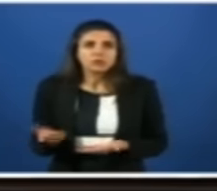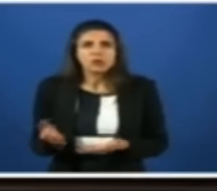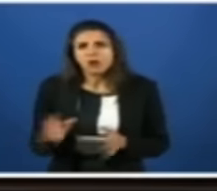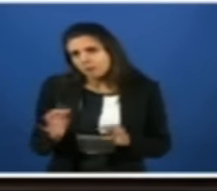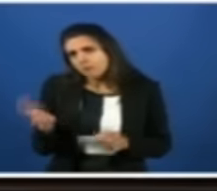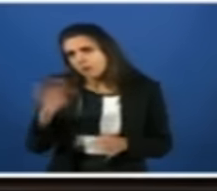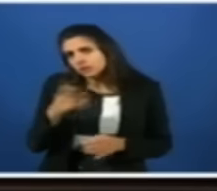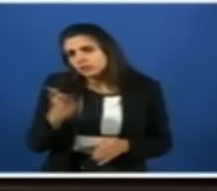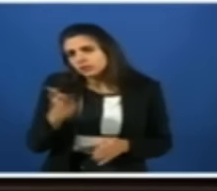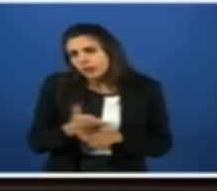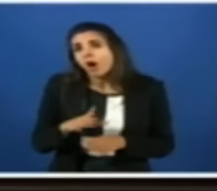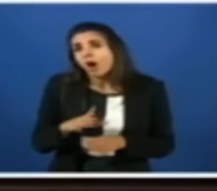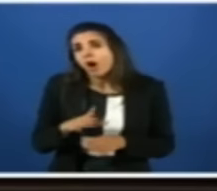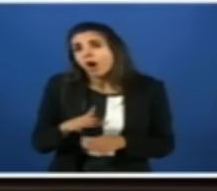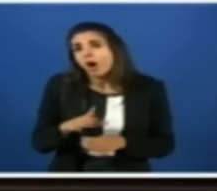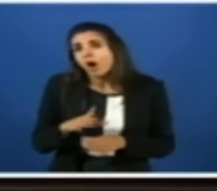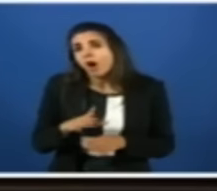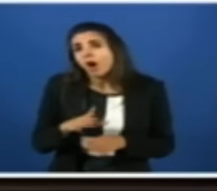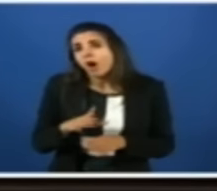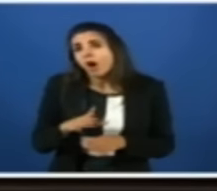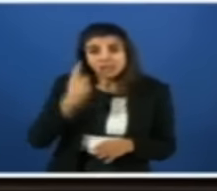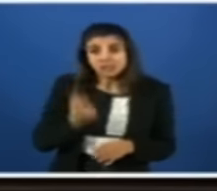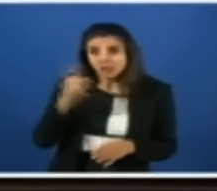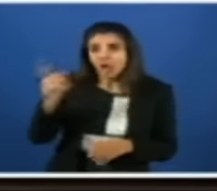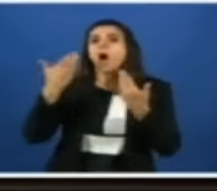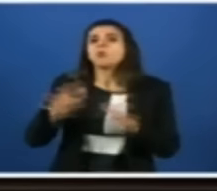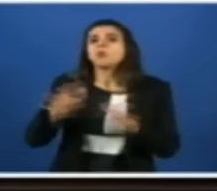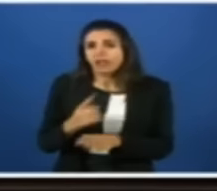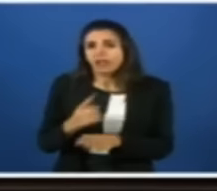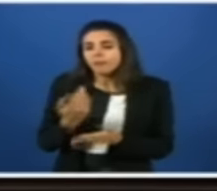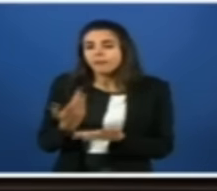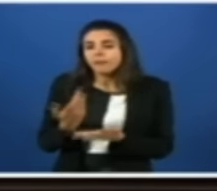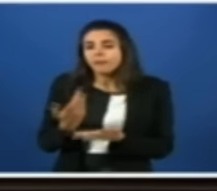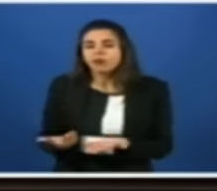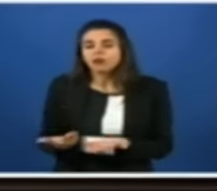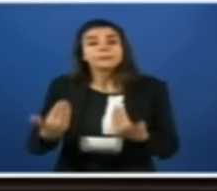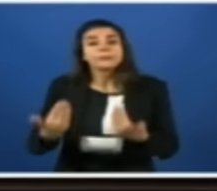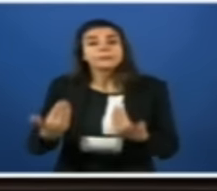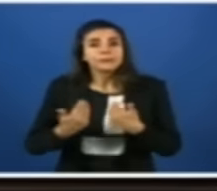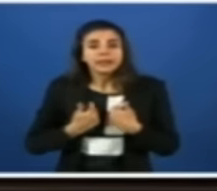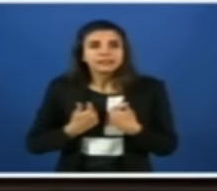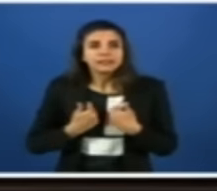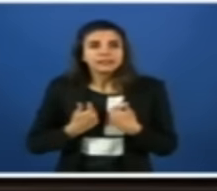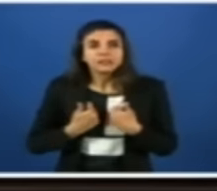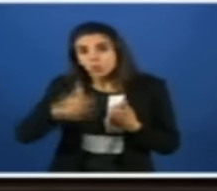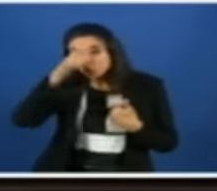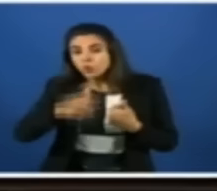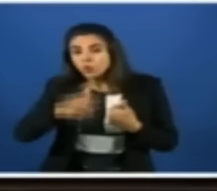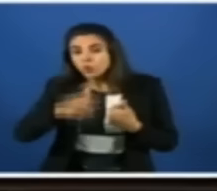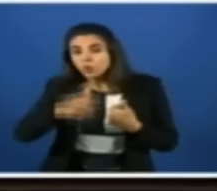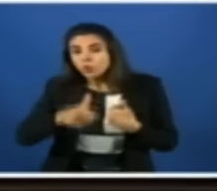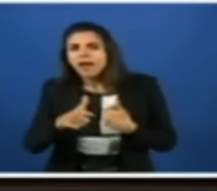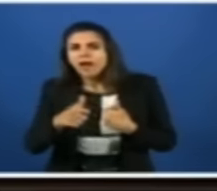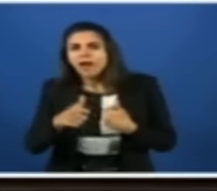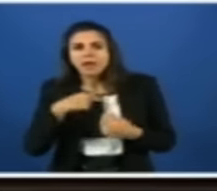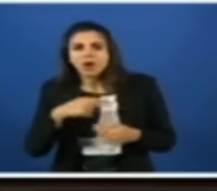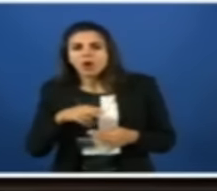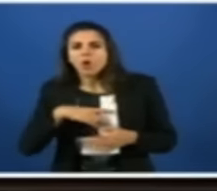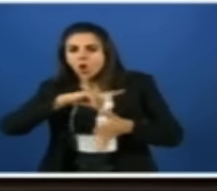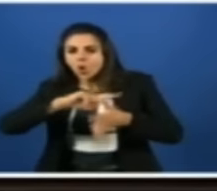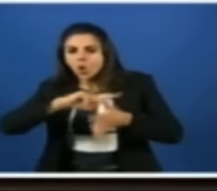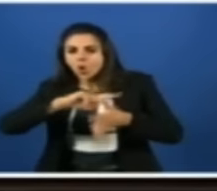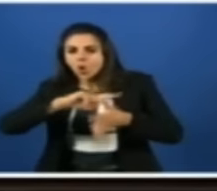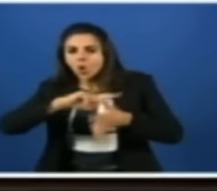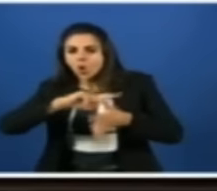Olsa o herhalde. Başka bir gerekçesi var mı? Ama biz ülkeyi istikrarla yöneten bir